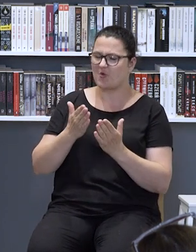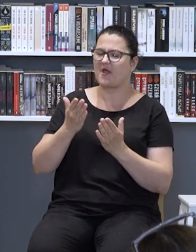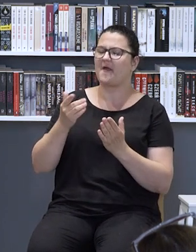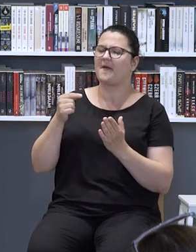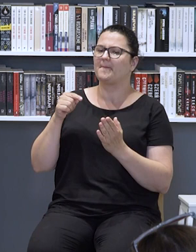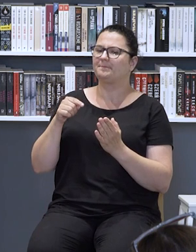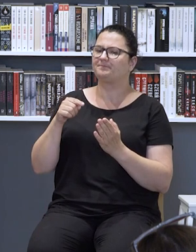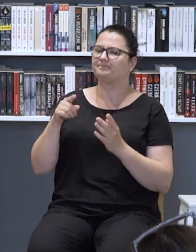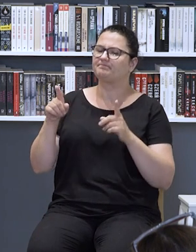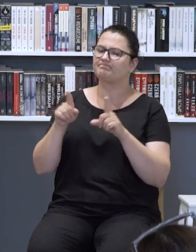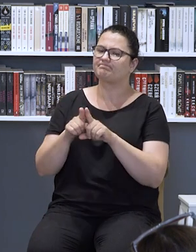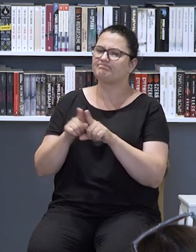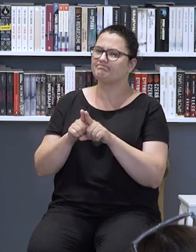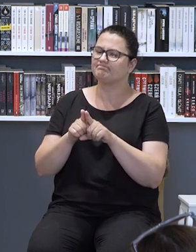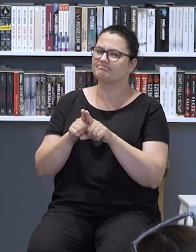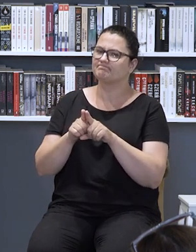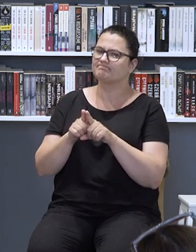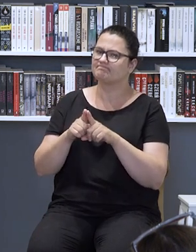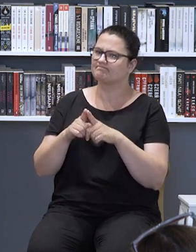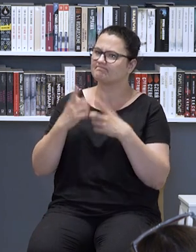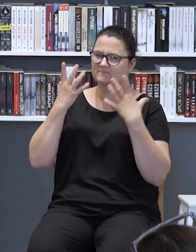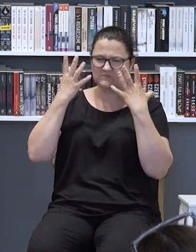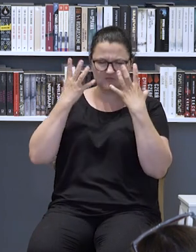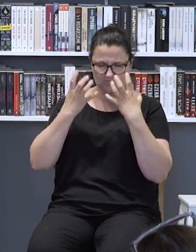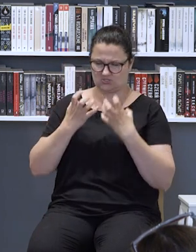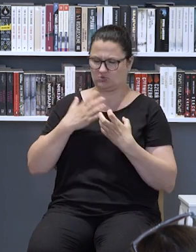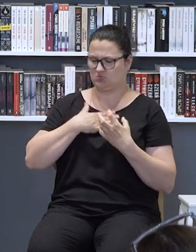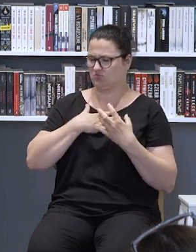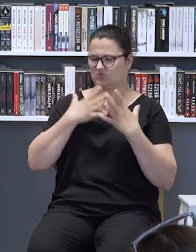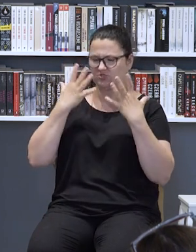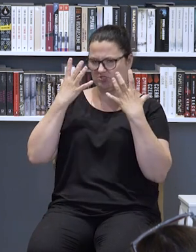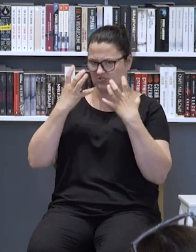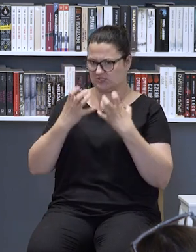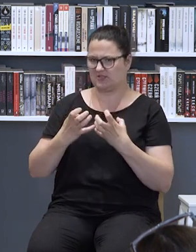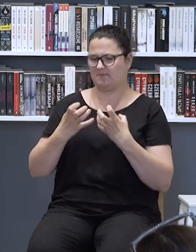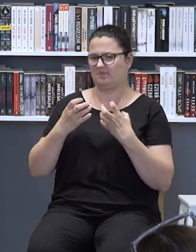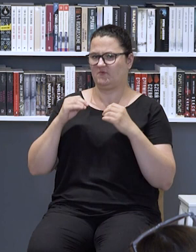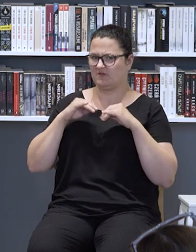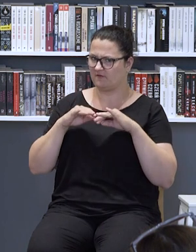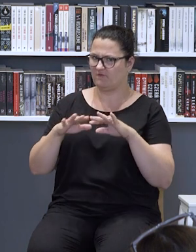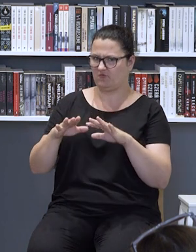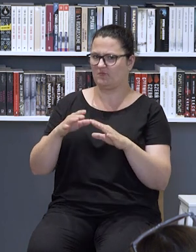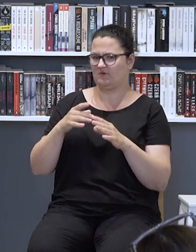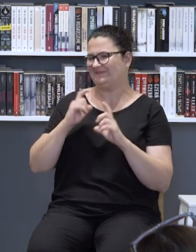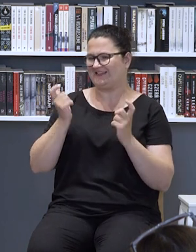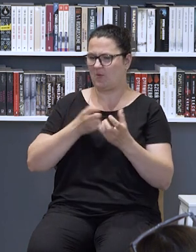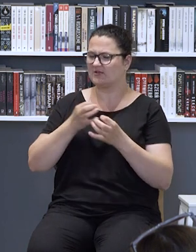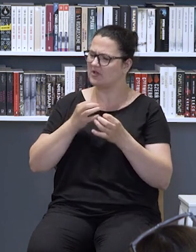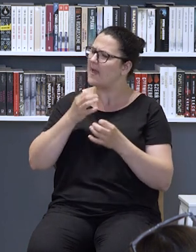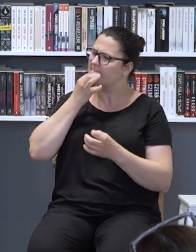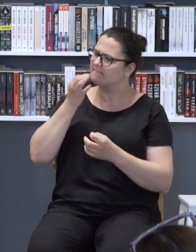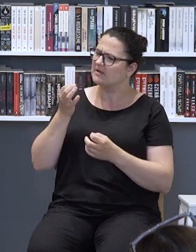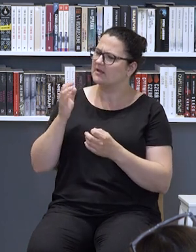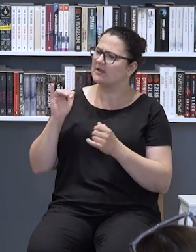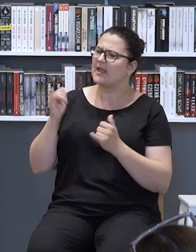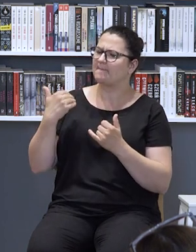który jakby daje taką ciemną energię tej historii. Jak to pisałaś w ogóle? Jak